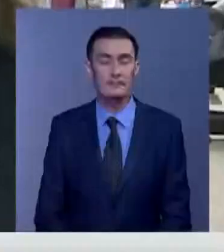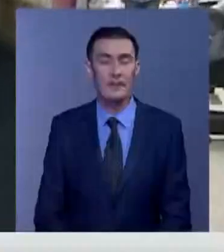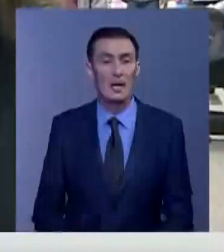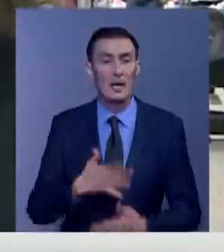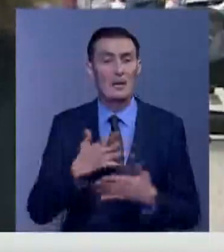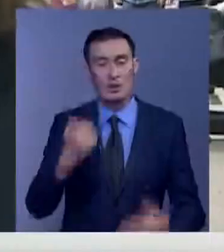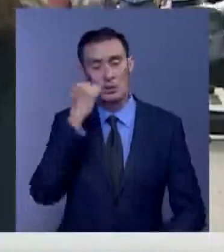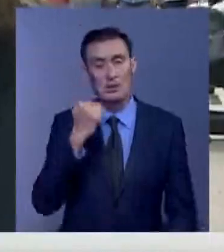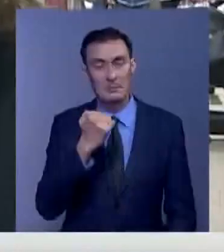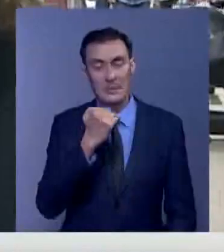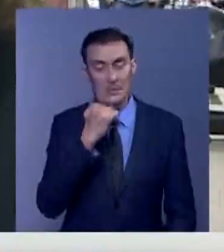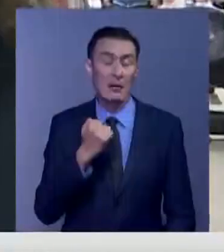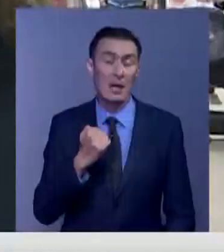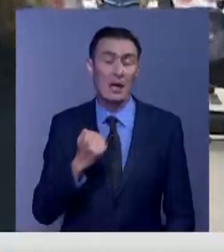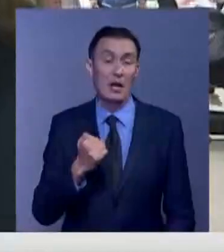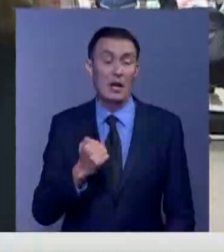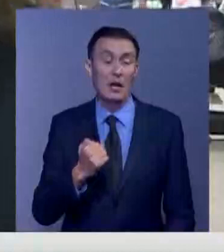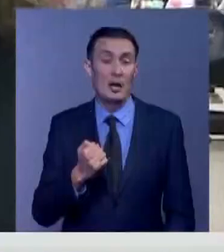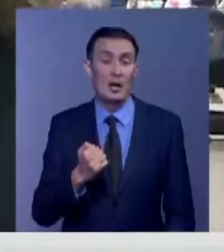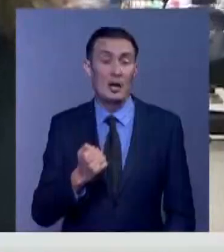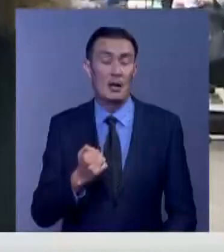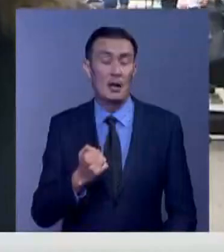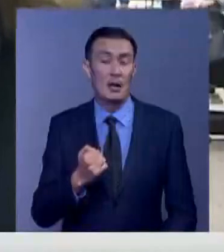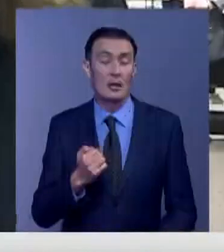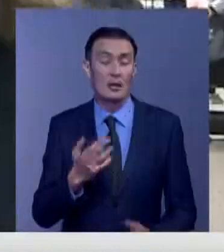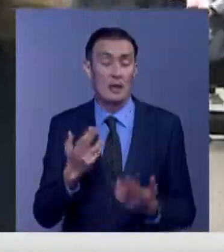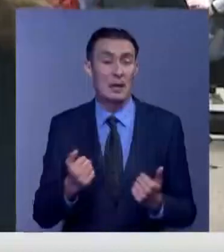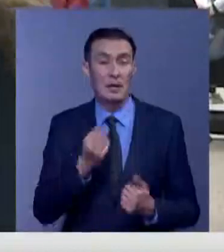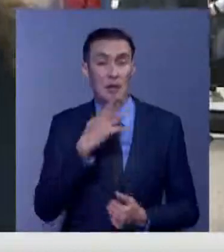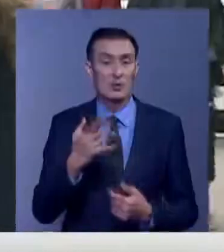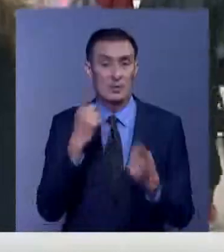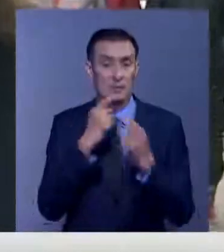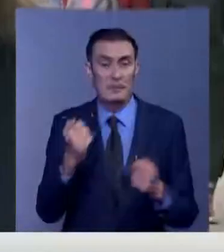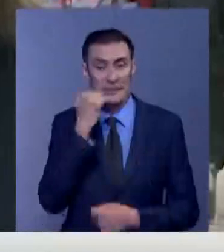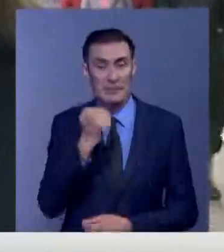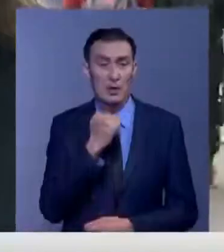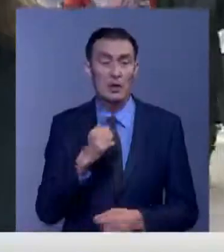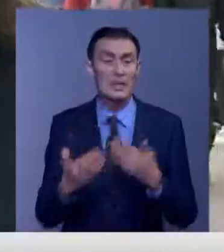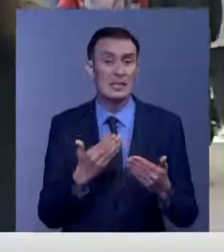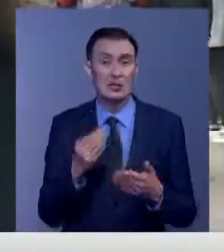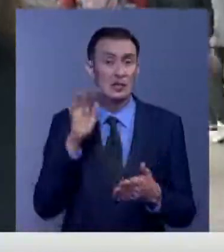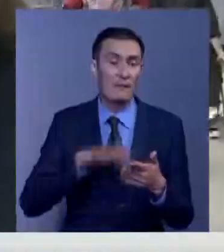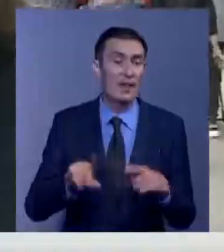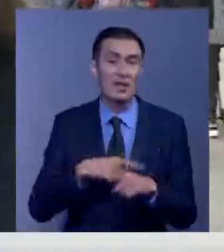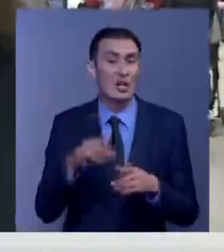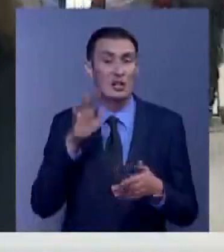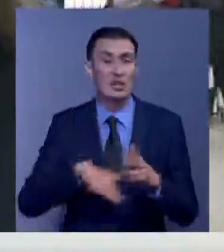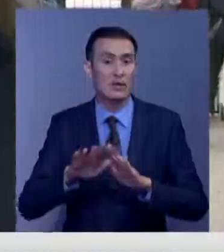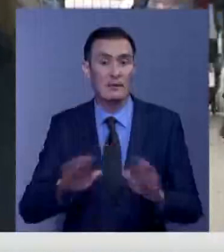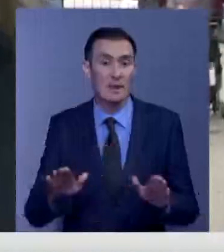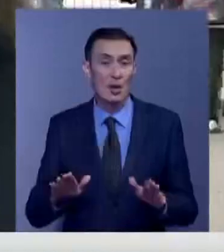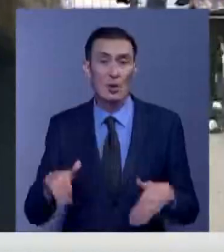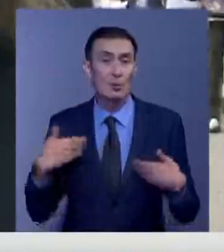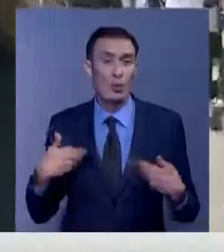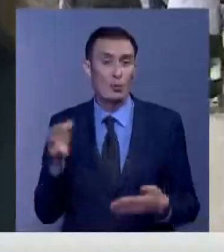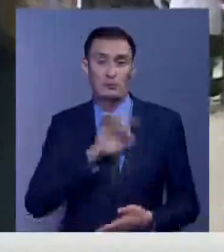Спасибо большое. На этом все. Ну, я думаю, тут даже штрафовать. Может быть, какая-то еще нужна информация? Да, хорошо. Тут, если штрафовать или не штрафовать, я думаю, толку не